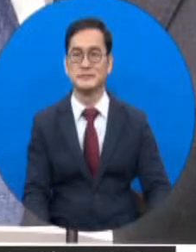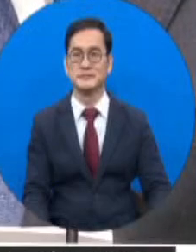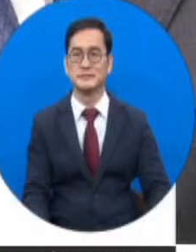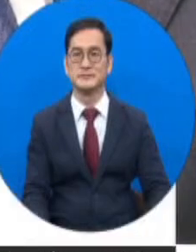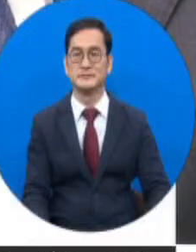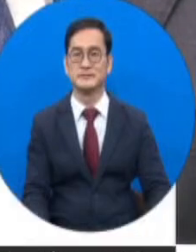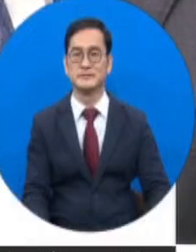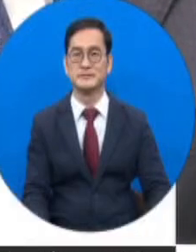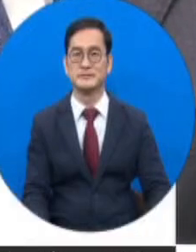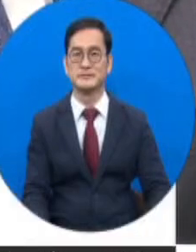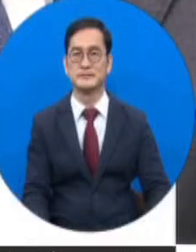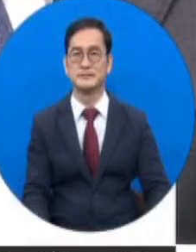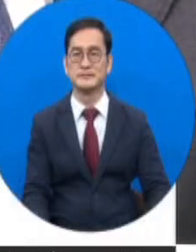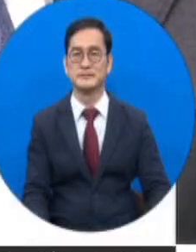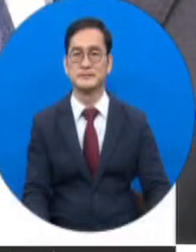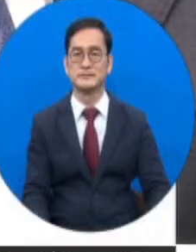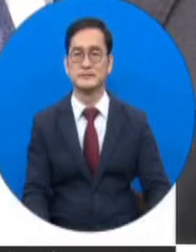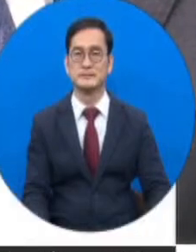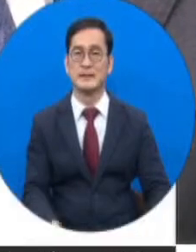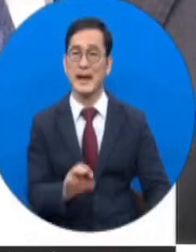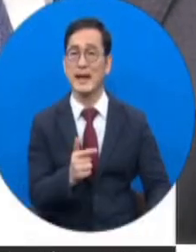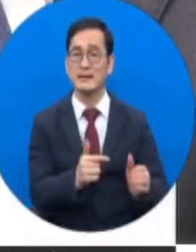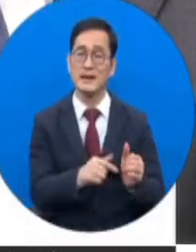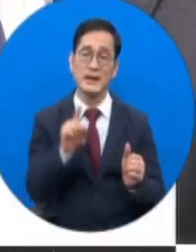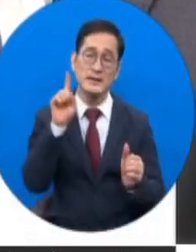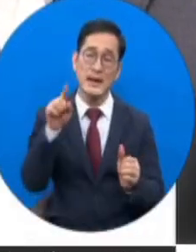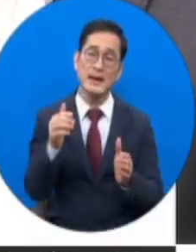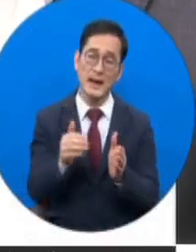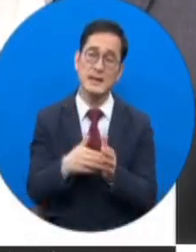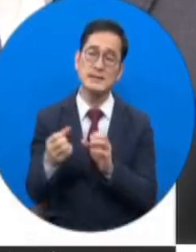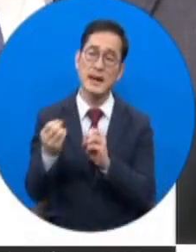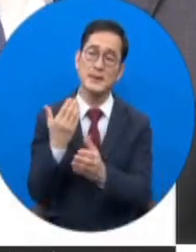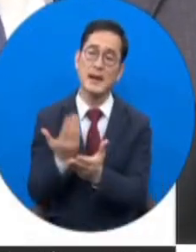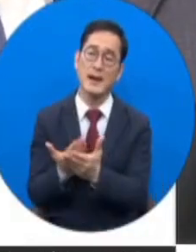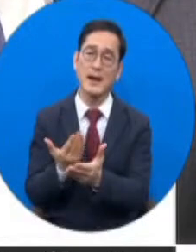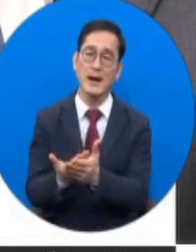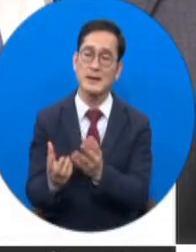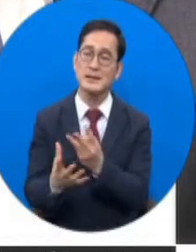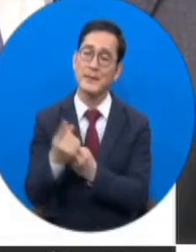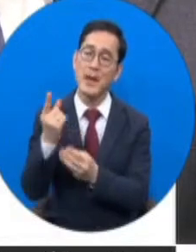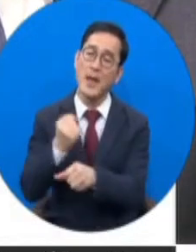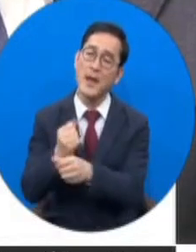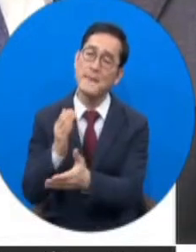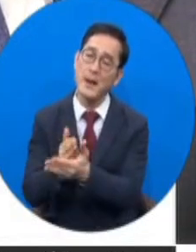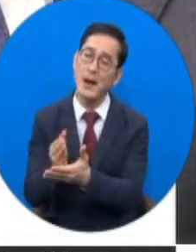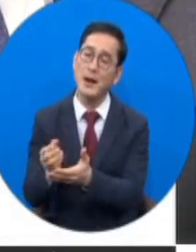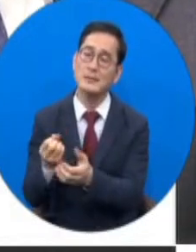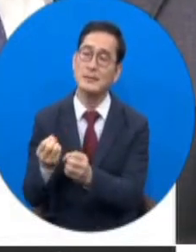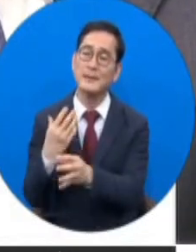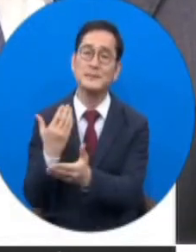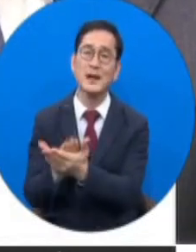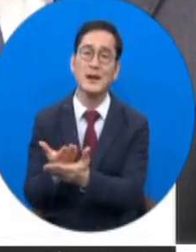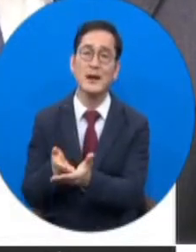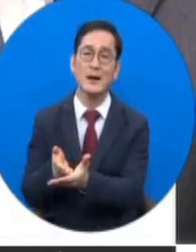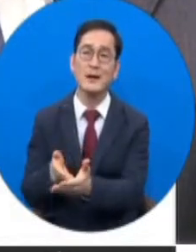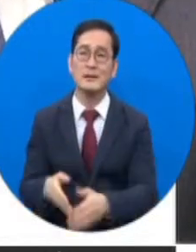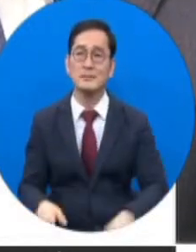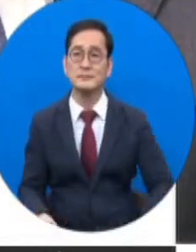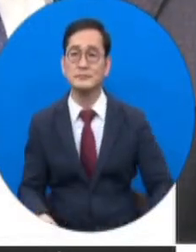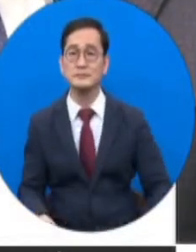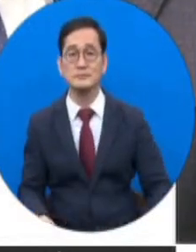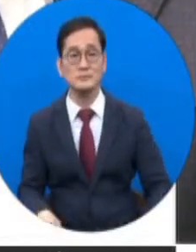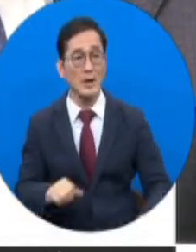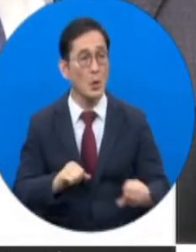시안이 바로 내 일이에요 내일 그런 그런데 아직 다른 후 파트를 지금 본격적으로 모르게 끼여 보지도 않은